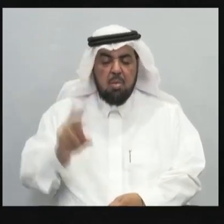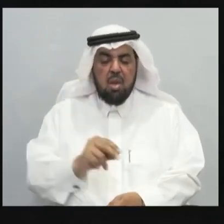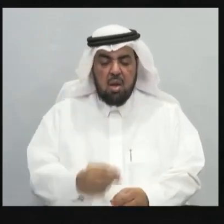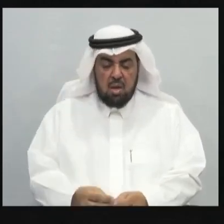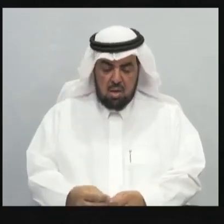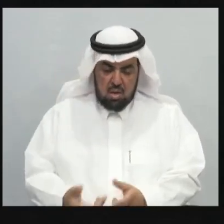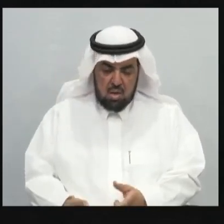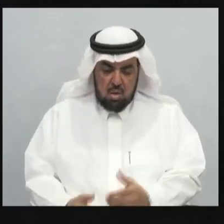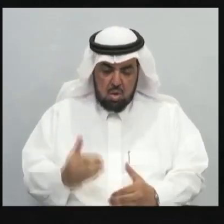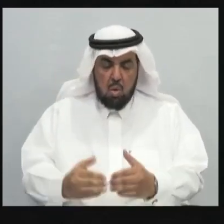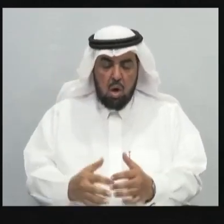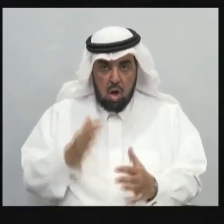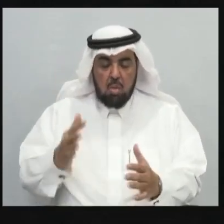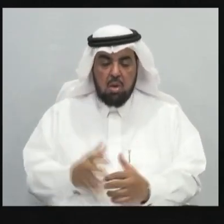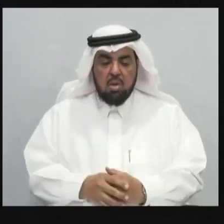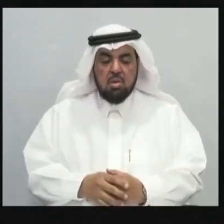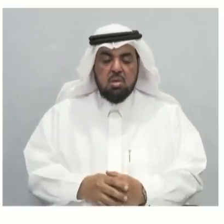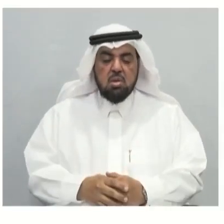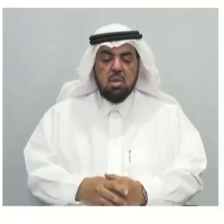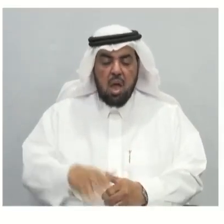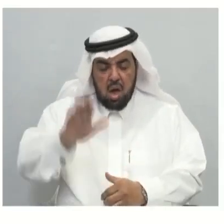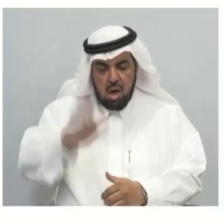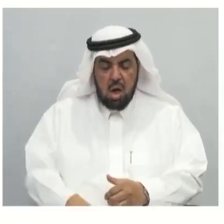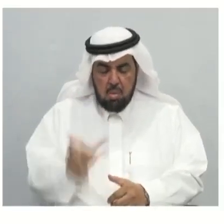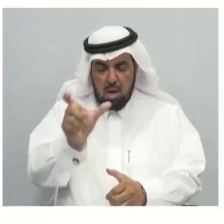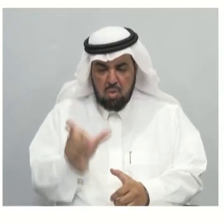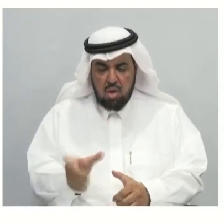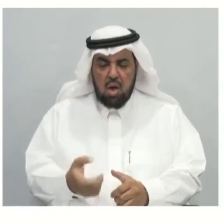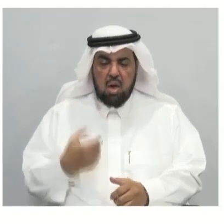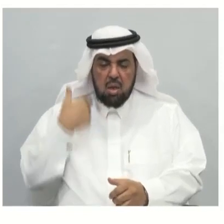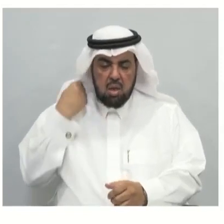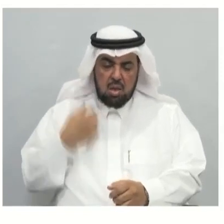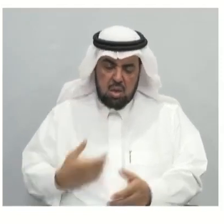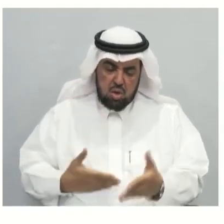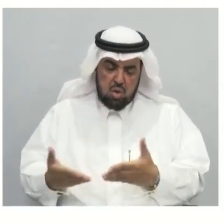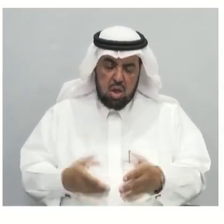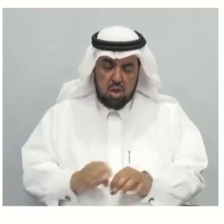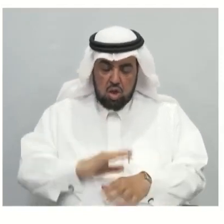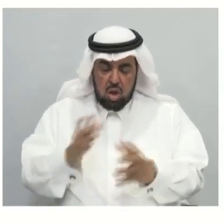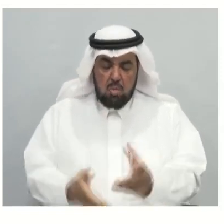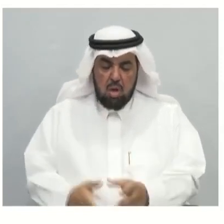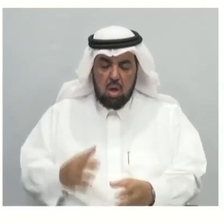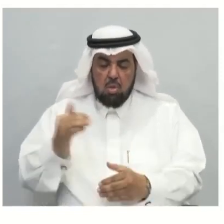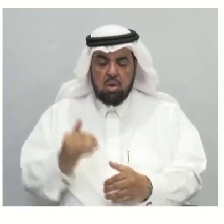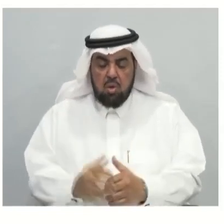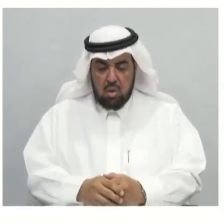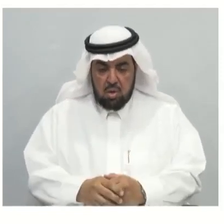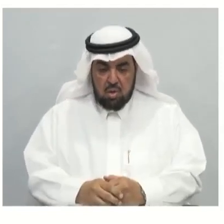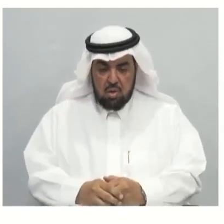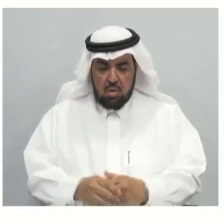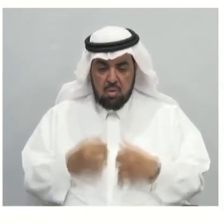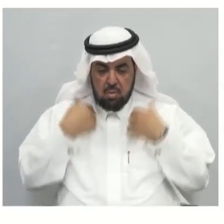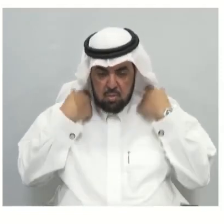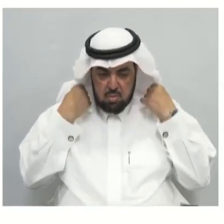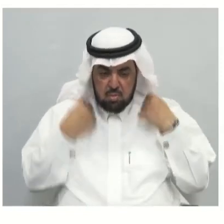ومستواك الثقافي ضع قائمه للمصطلحات لكي تناسب جميع المستويات